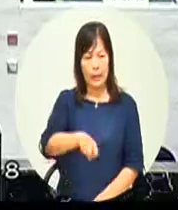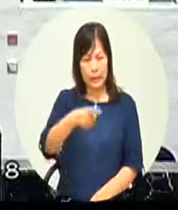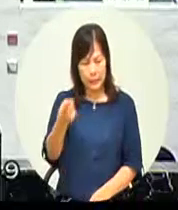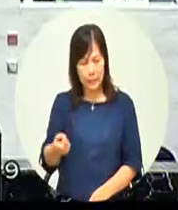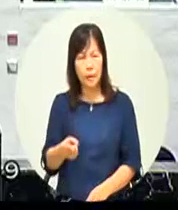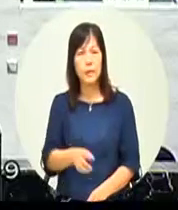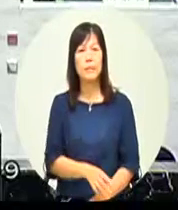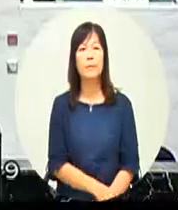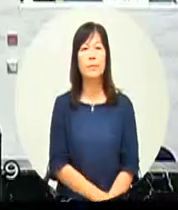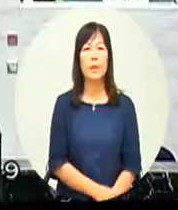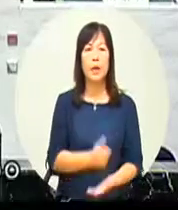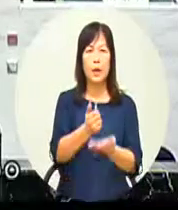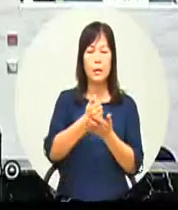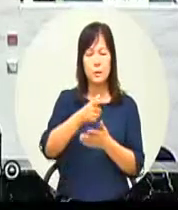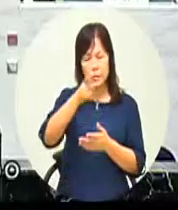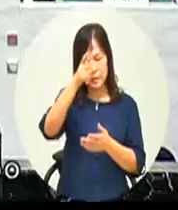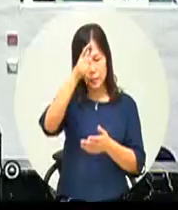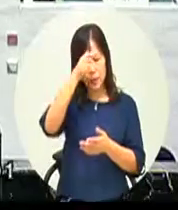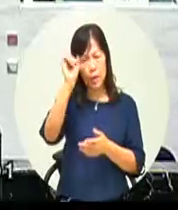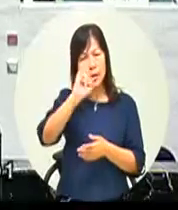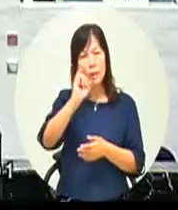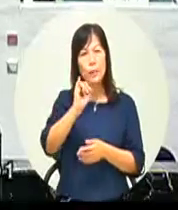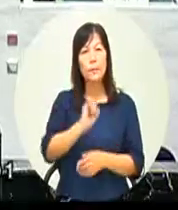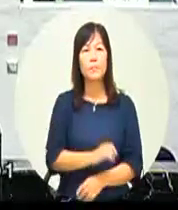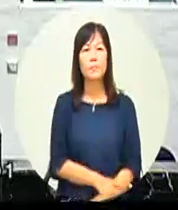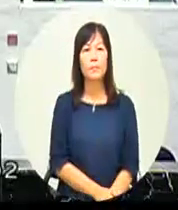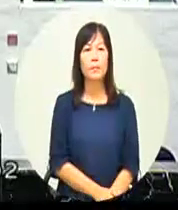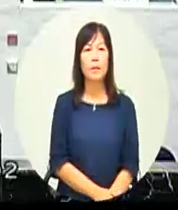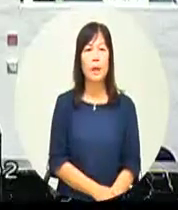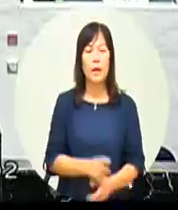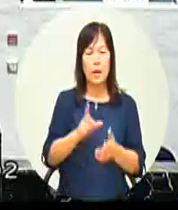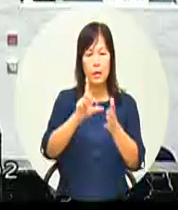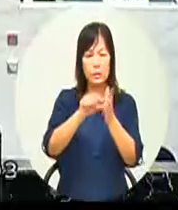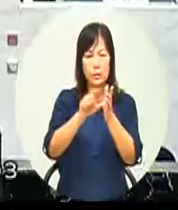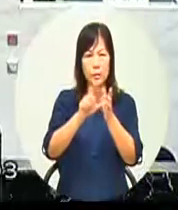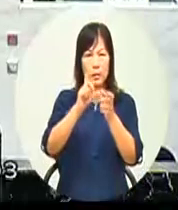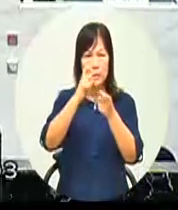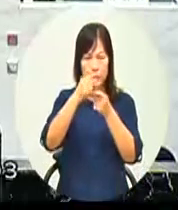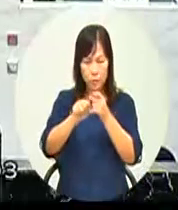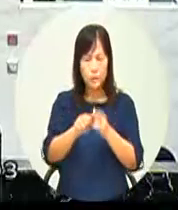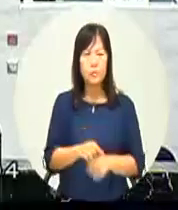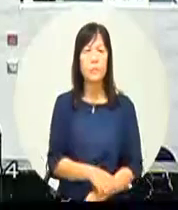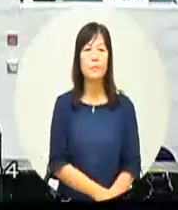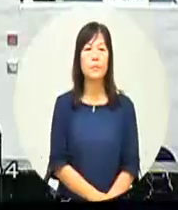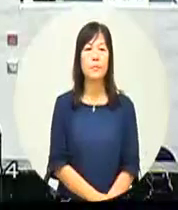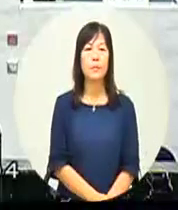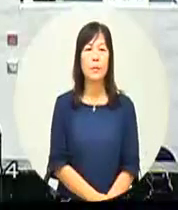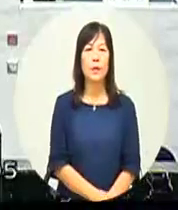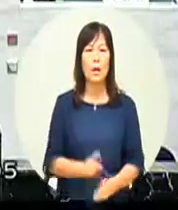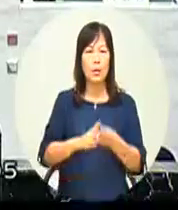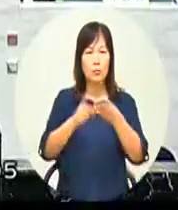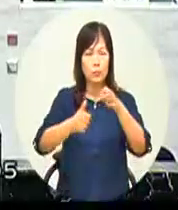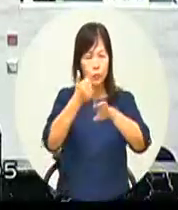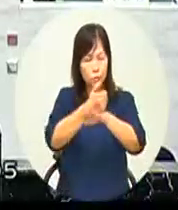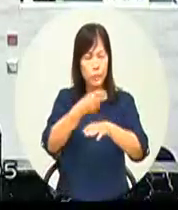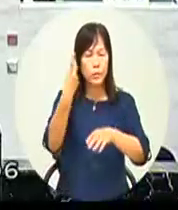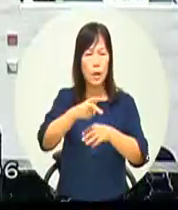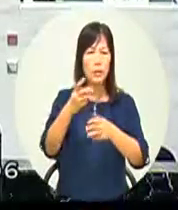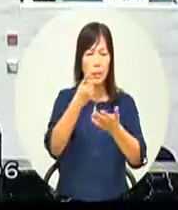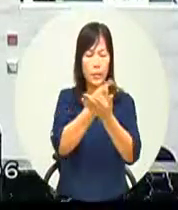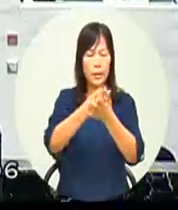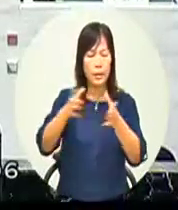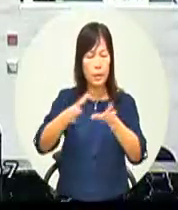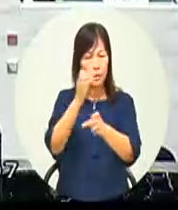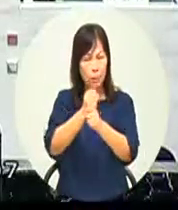就我们黄淑美黄议员，咨询时间十五分钟。 主席，咱交通部门的市府团队，大家好